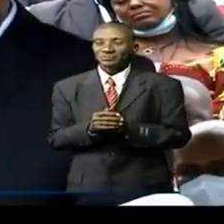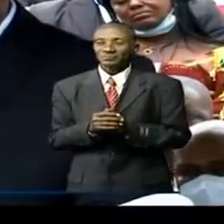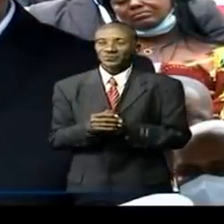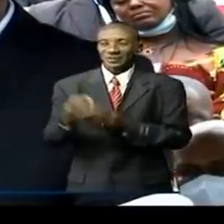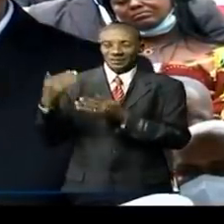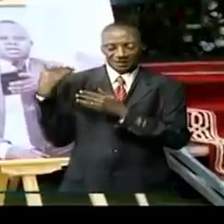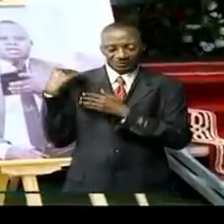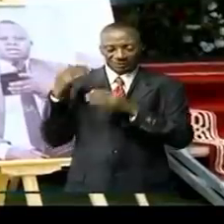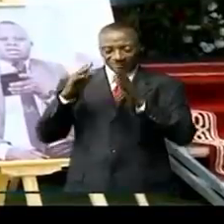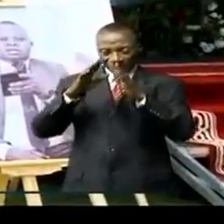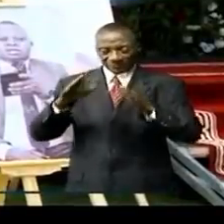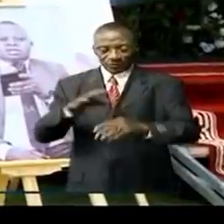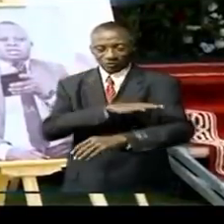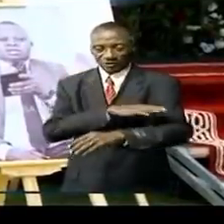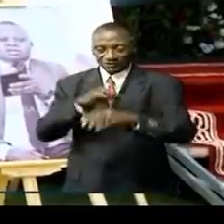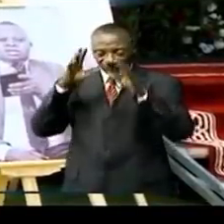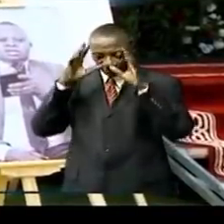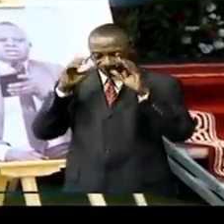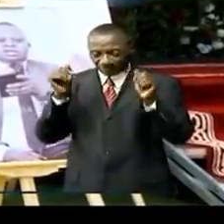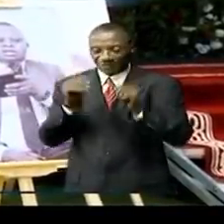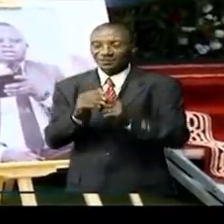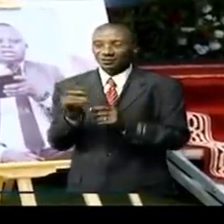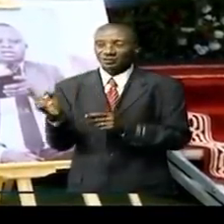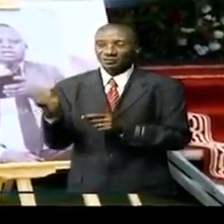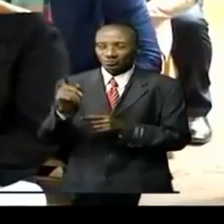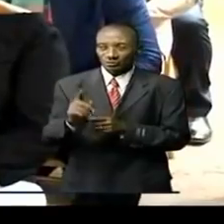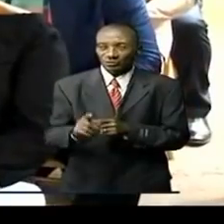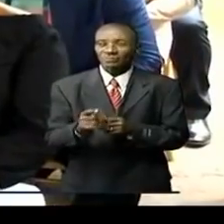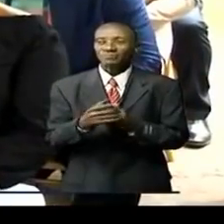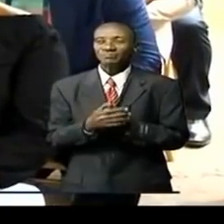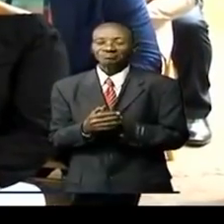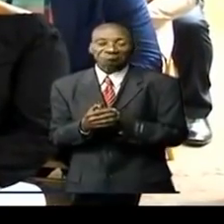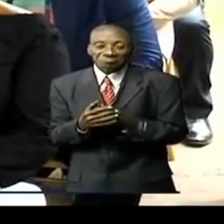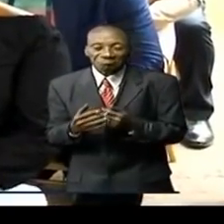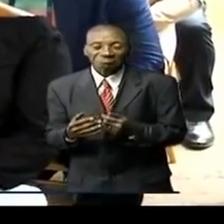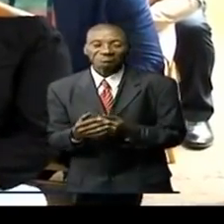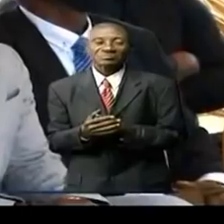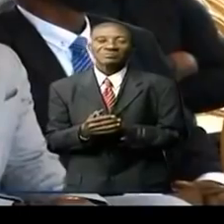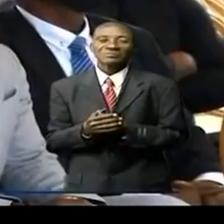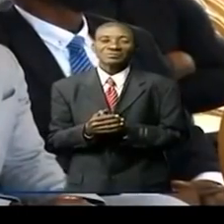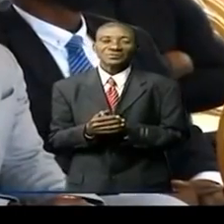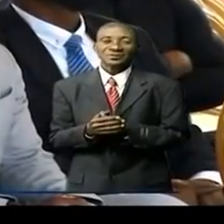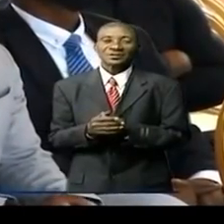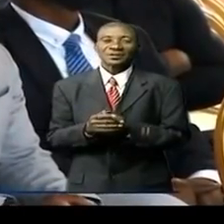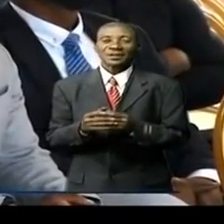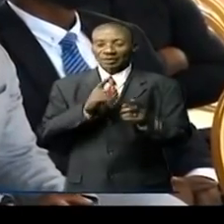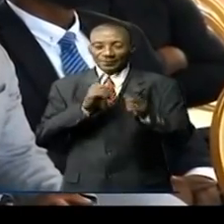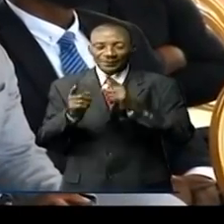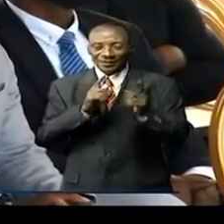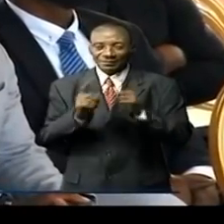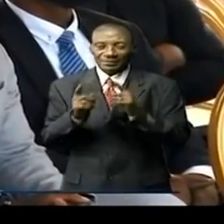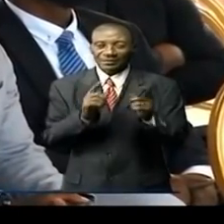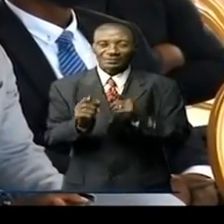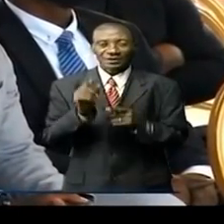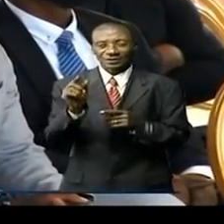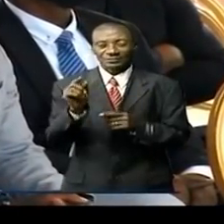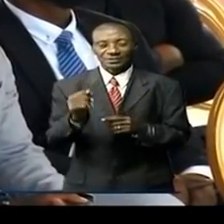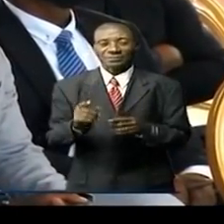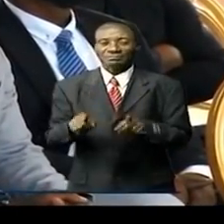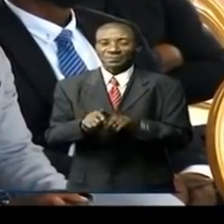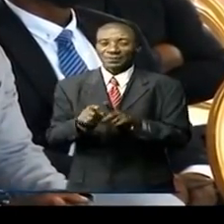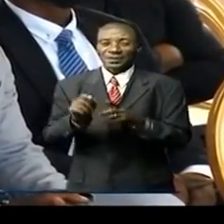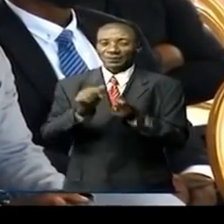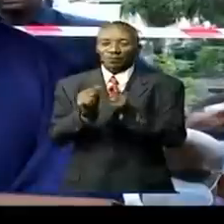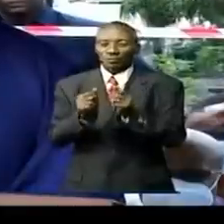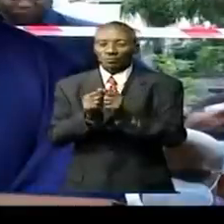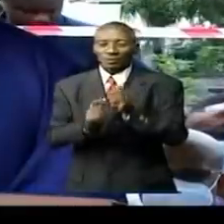homme dévoué et serviable avec un grand sens de responsabilité et sacrifice quelles que soient les circonstances. Dans